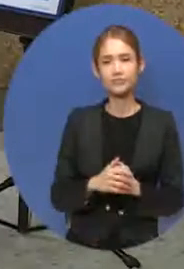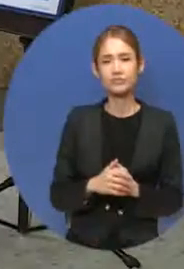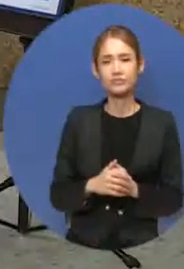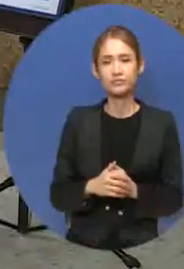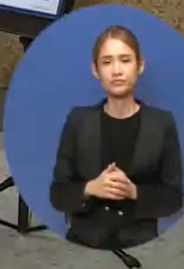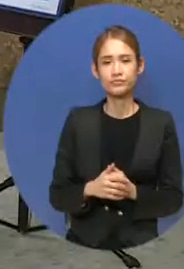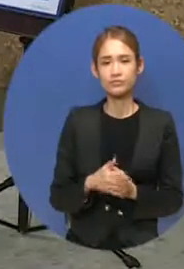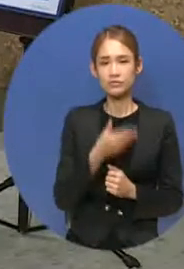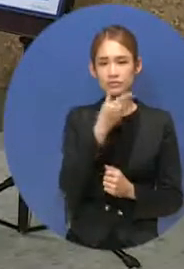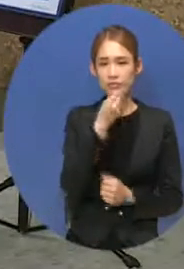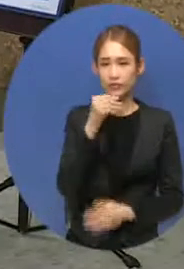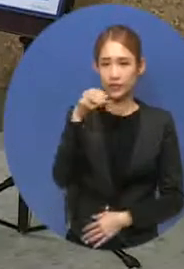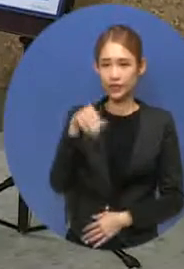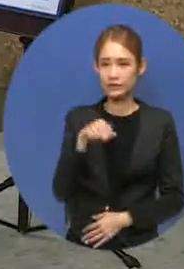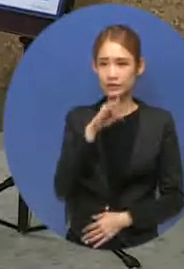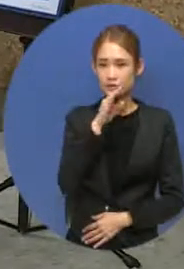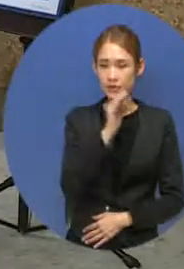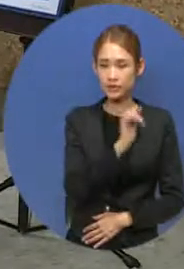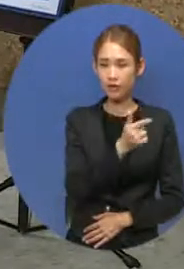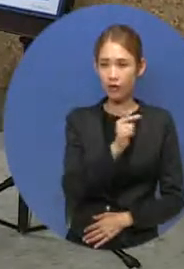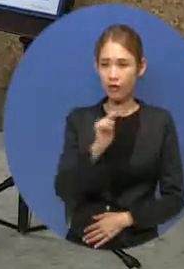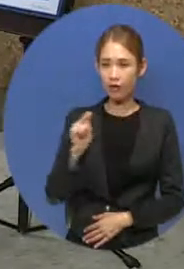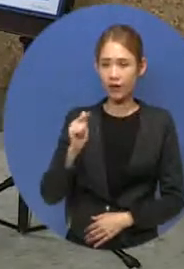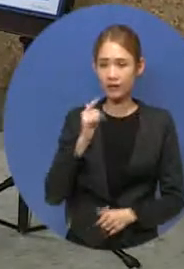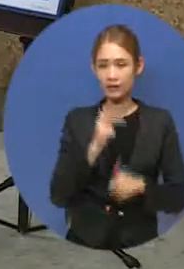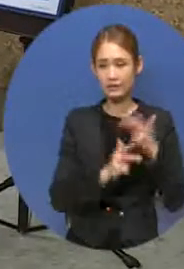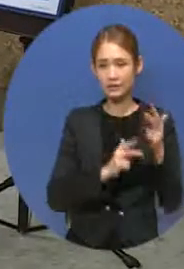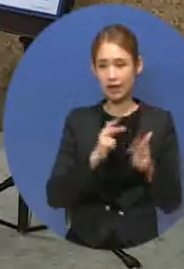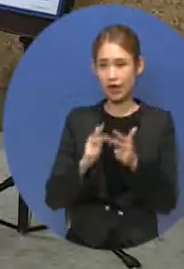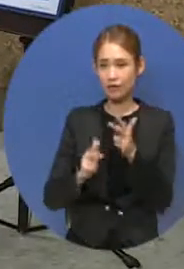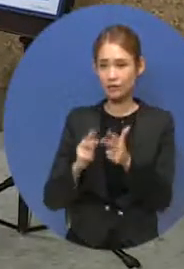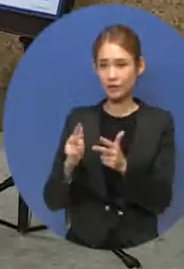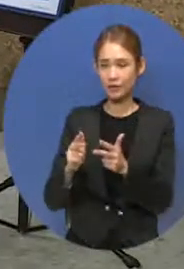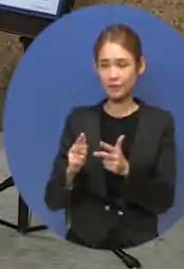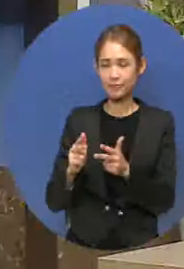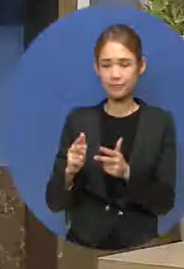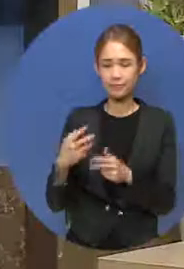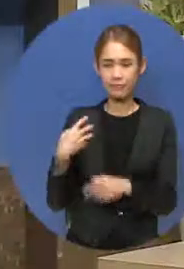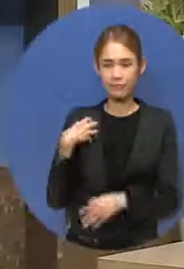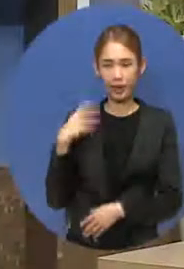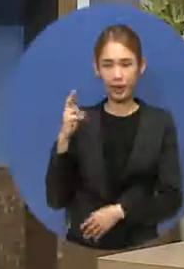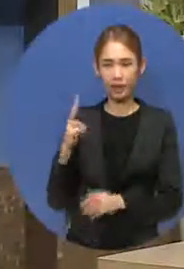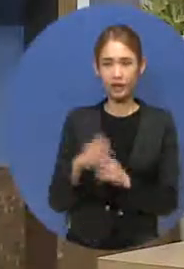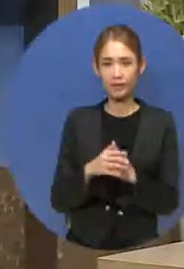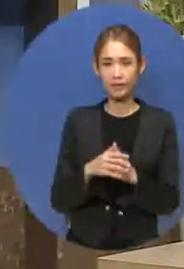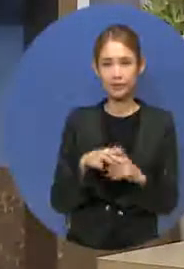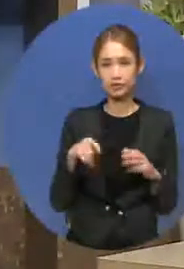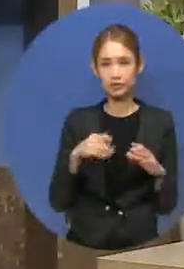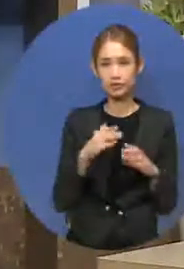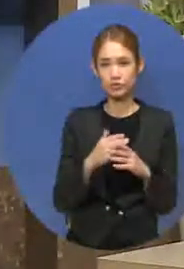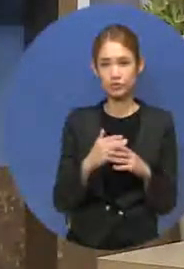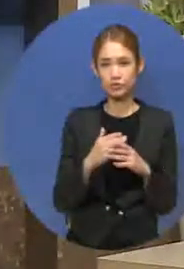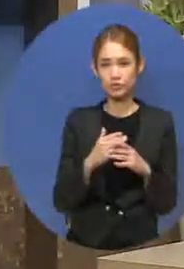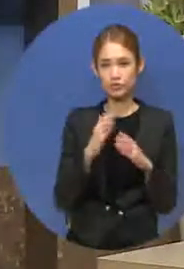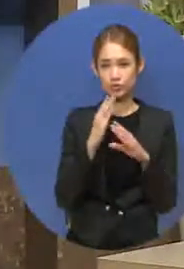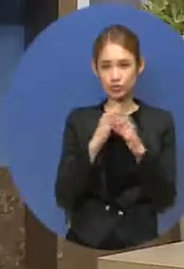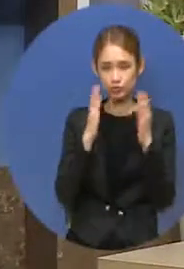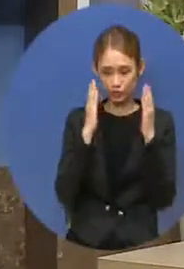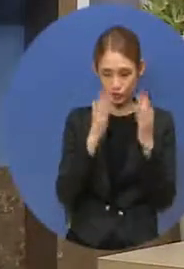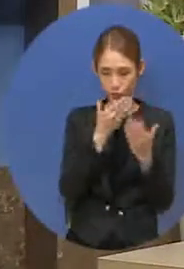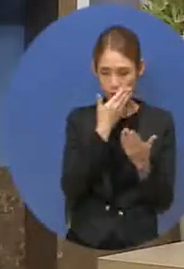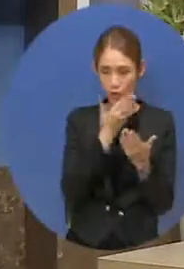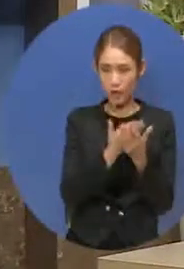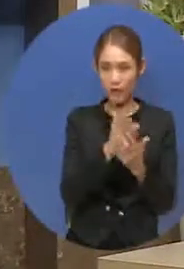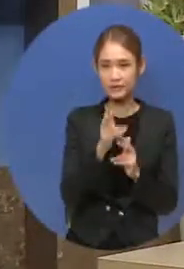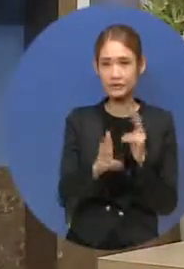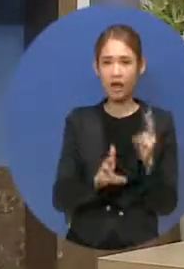이제 또 복지관에서 정말 많은 다양한 여러 사업들을 원래 진행하고 계셨을 것 같은데요. 그럼 그 중에서 좀 중점적으로 진행하고 계시는